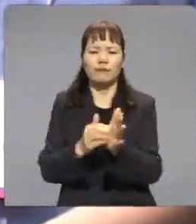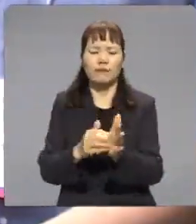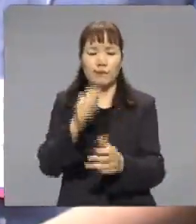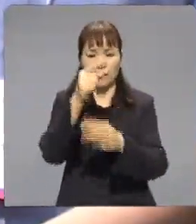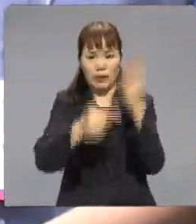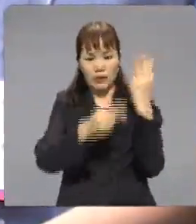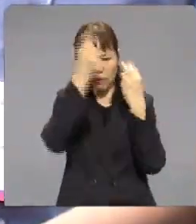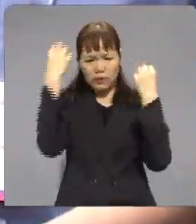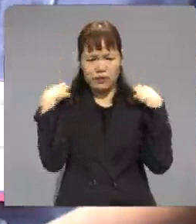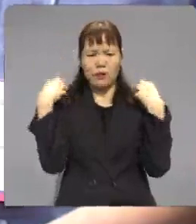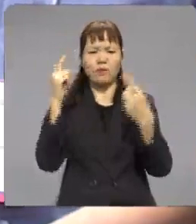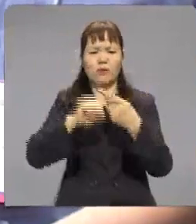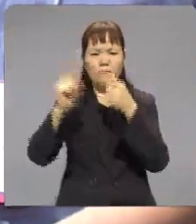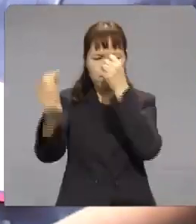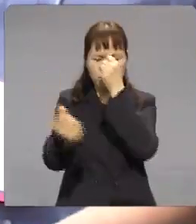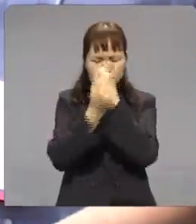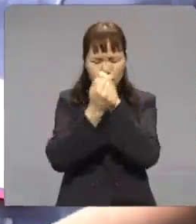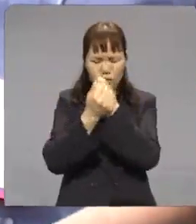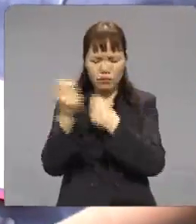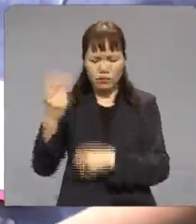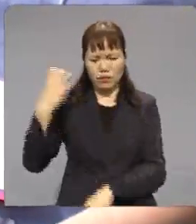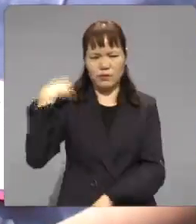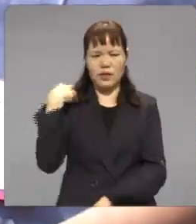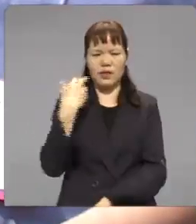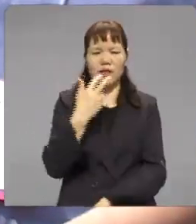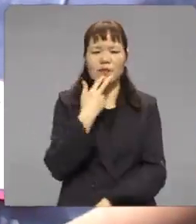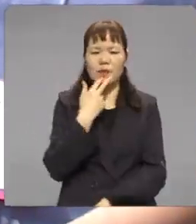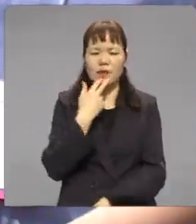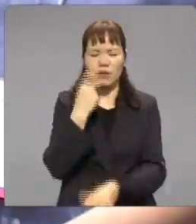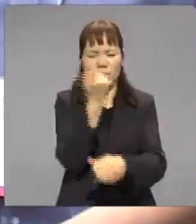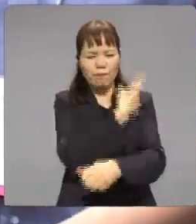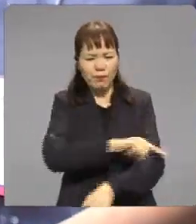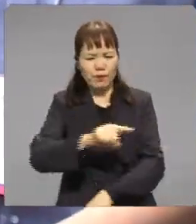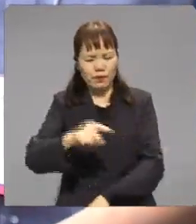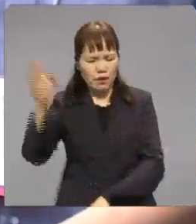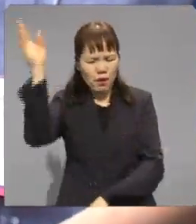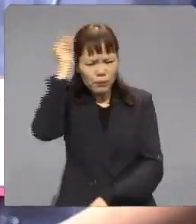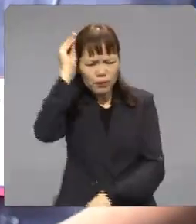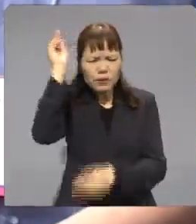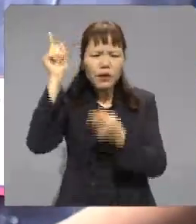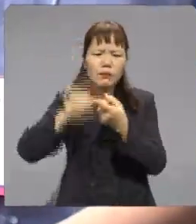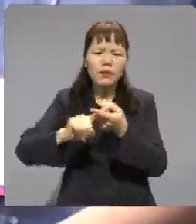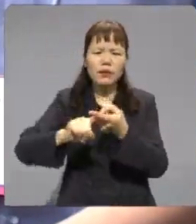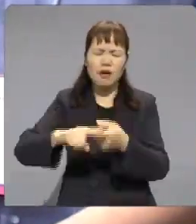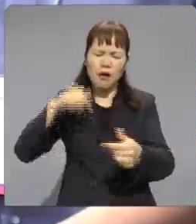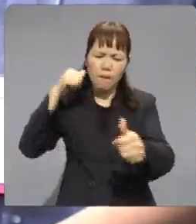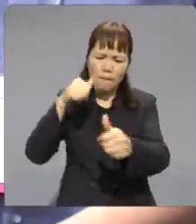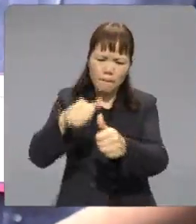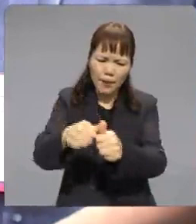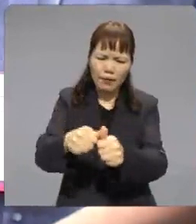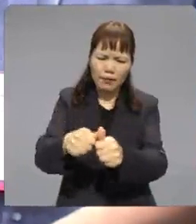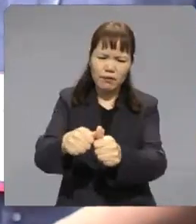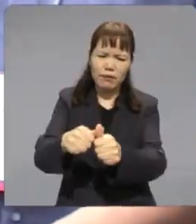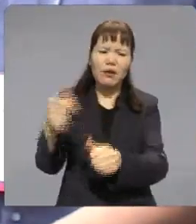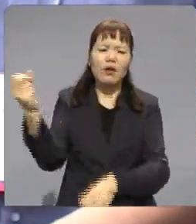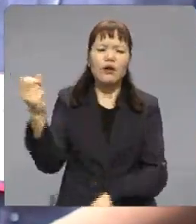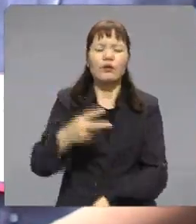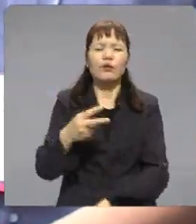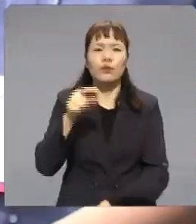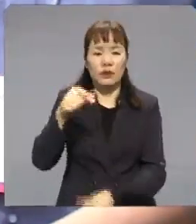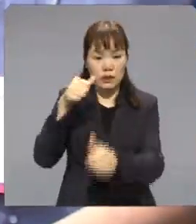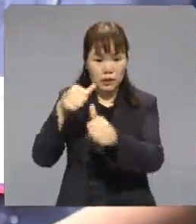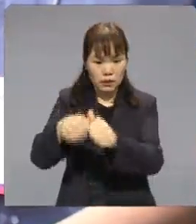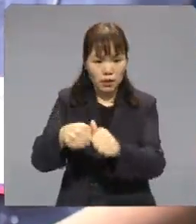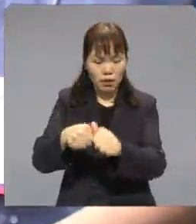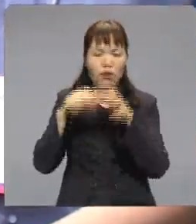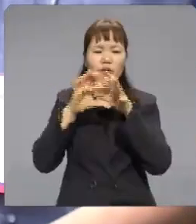윤석열 정권의 무도함과 무책임함과 무능함과 무지함에 대해서 경고를 날리고 그래서 그